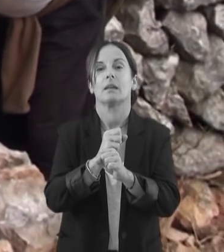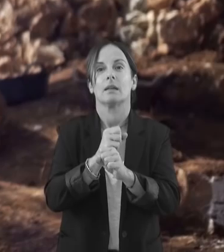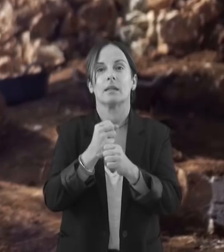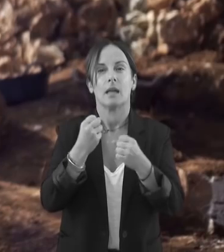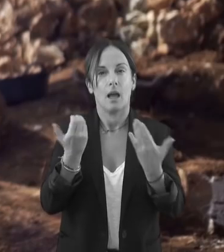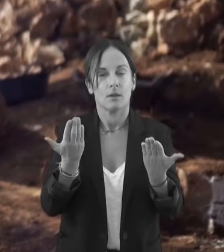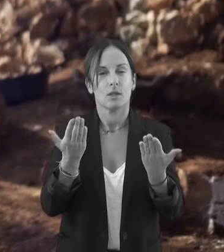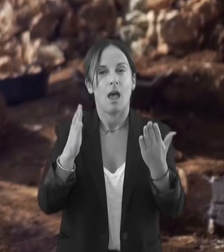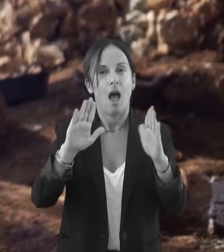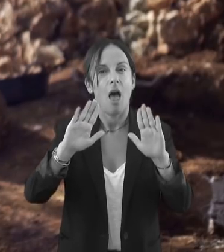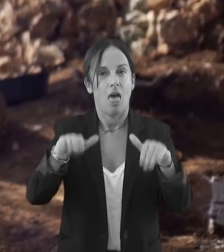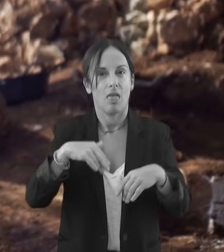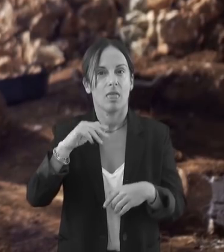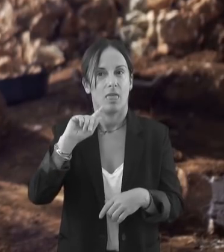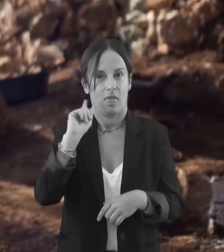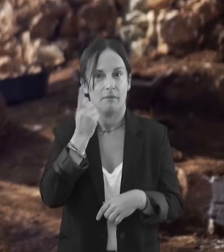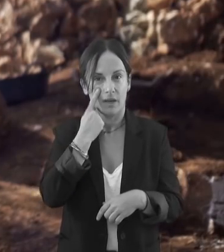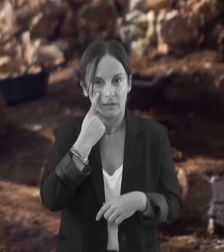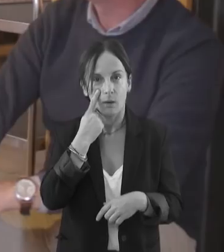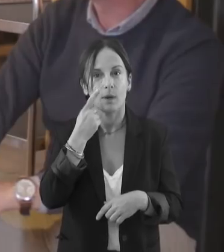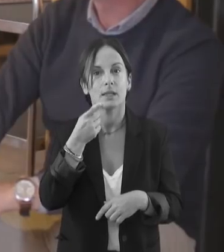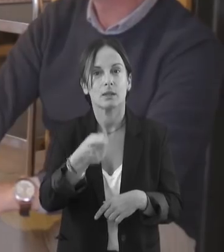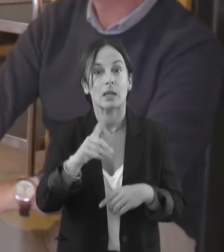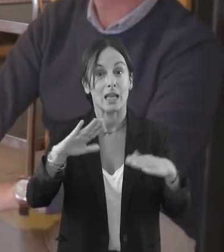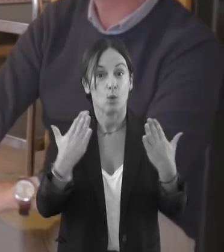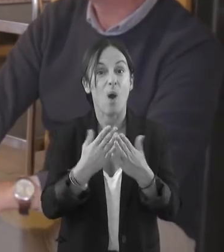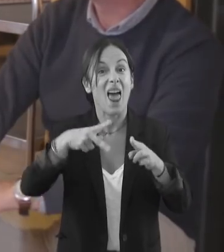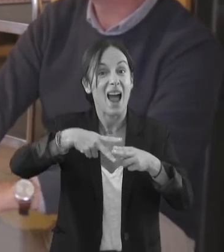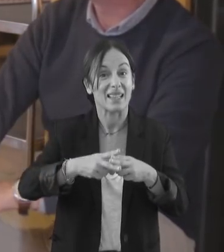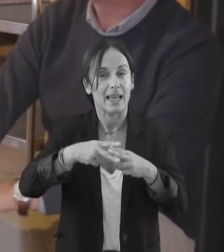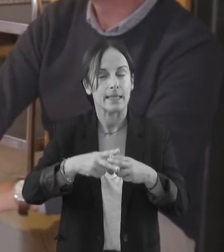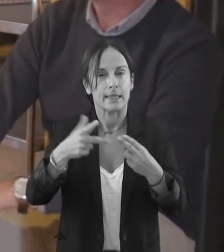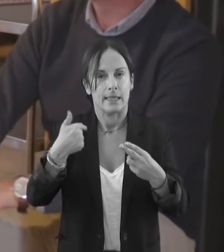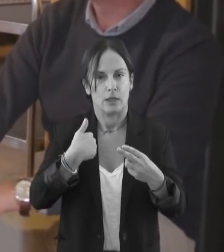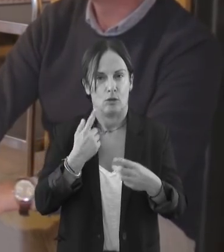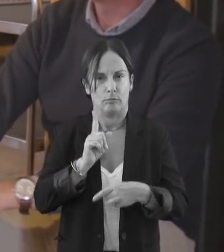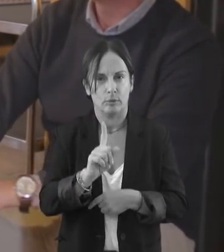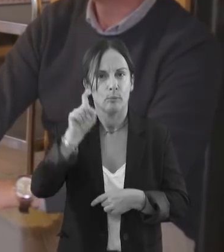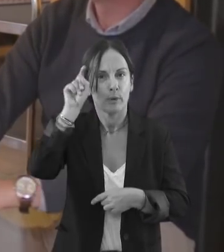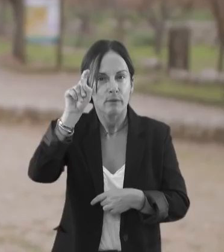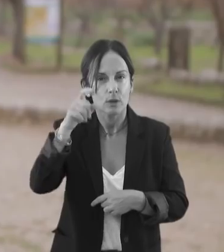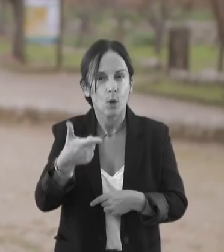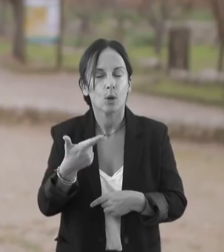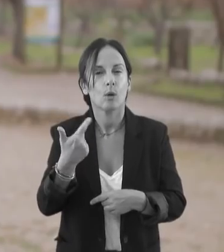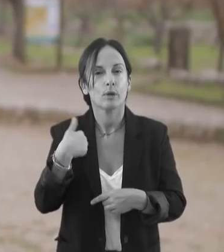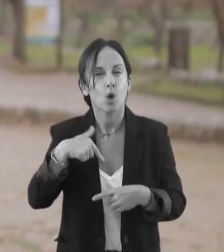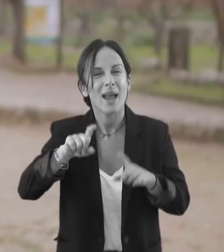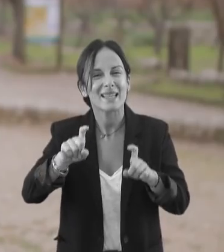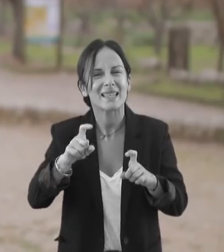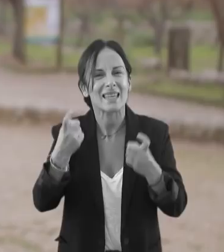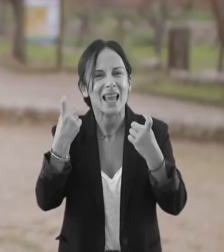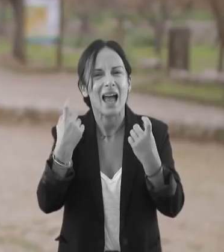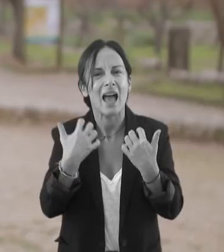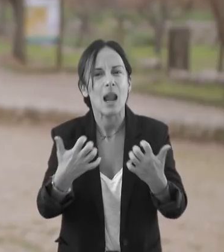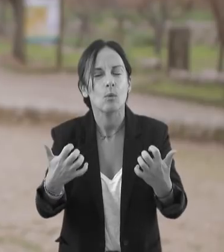o sigui, topografia d'aquesta del segle XIX. Jo vaig entrar a fer feina al Consell Insular l'any